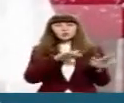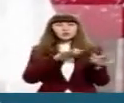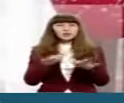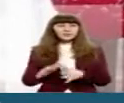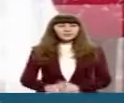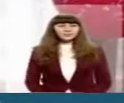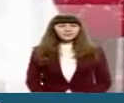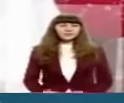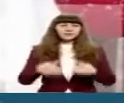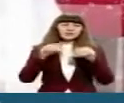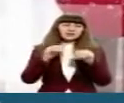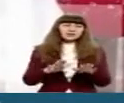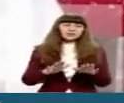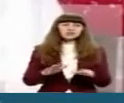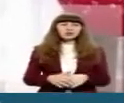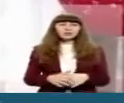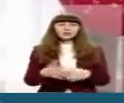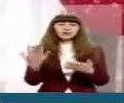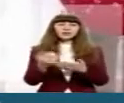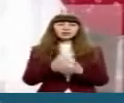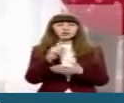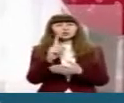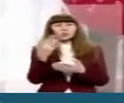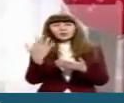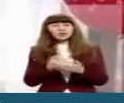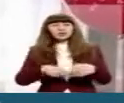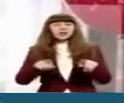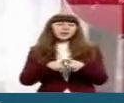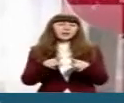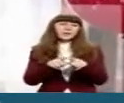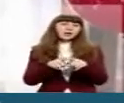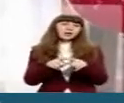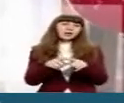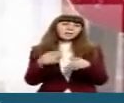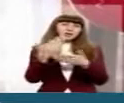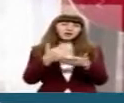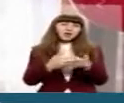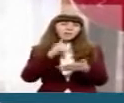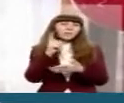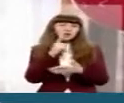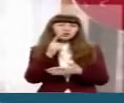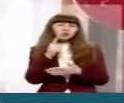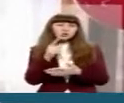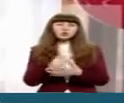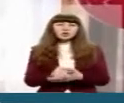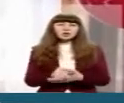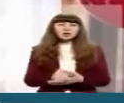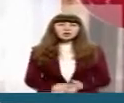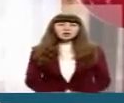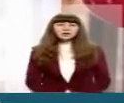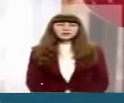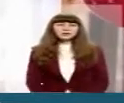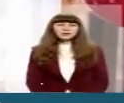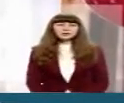И решила, и получилось, что попалась вот такая программа интересная, молодежная, тем более как бы подходящая по